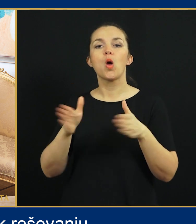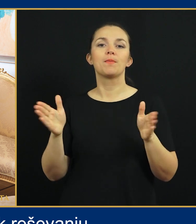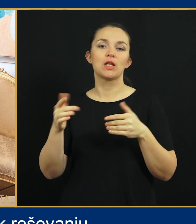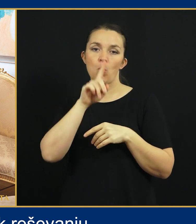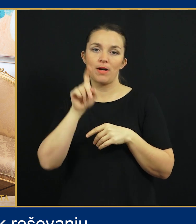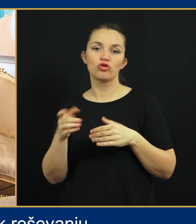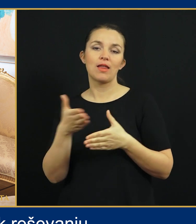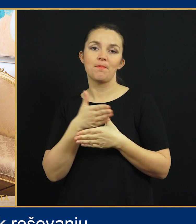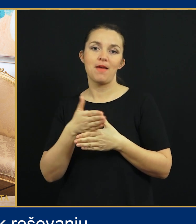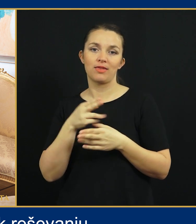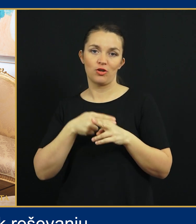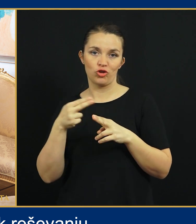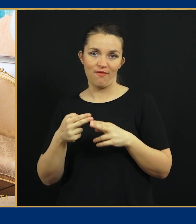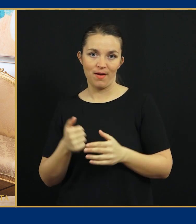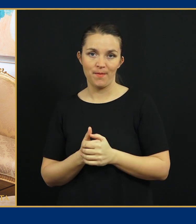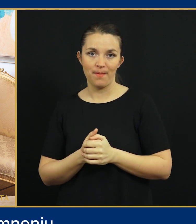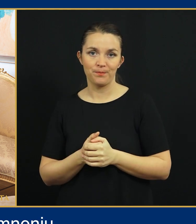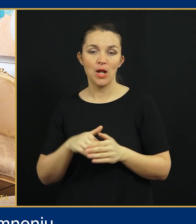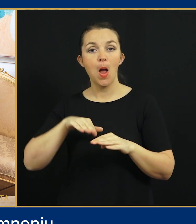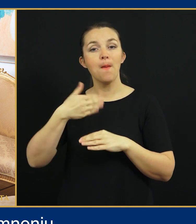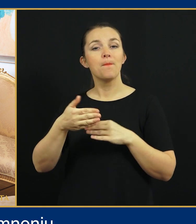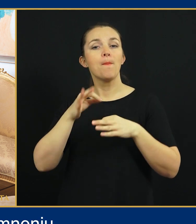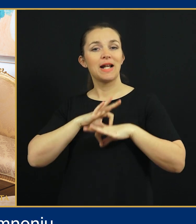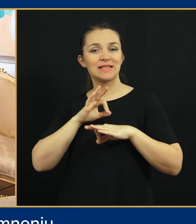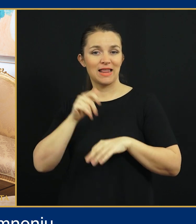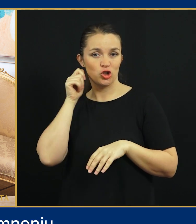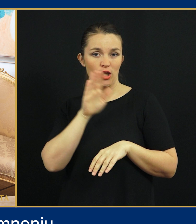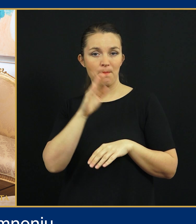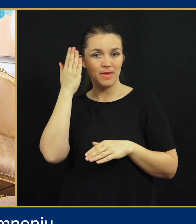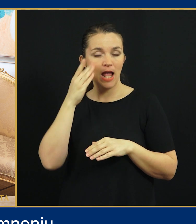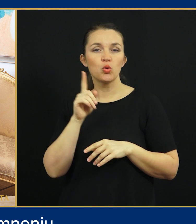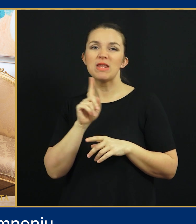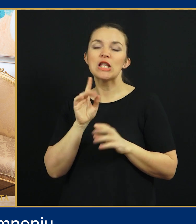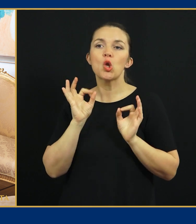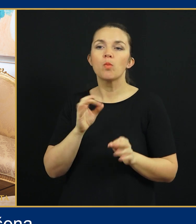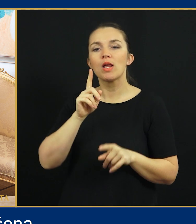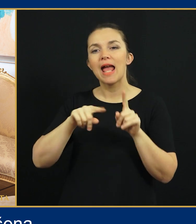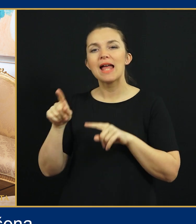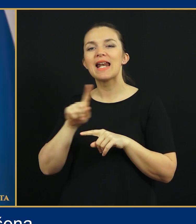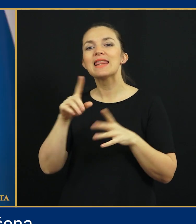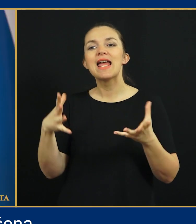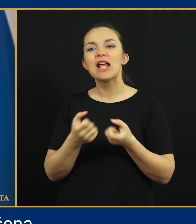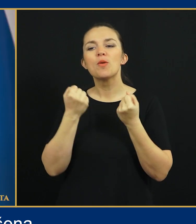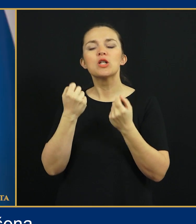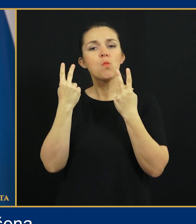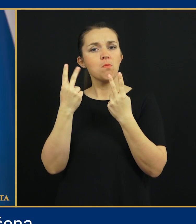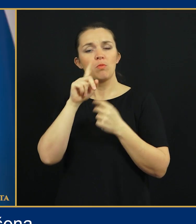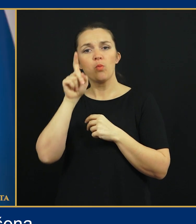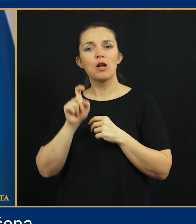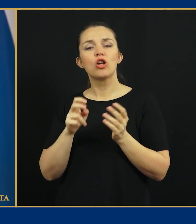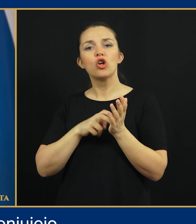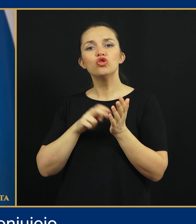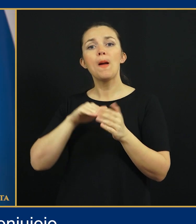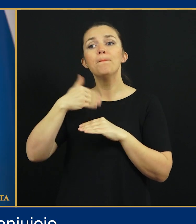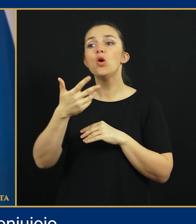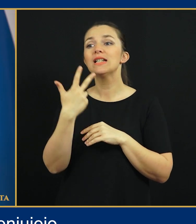odprtih vprašanj med državama. Po predsedničinem mnenju sicer ni dobro, da nekatera nerešena in zelo pomembna vprašanja